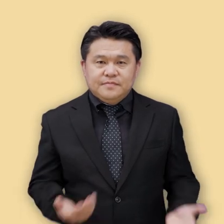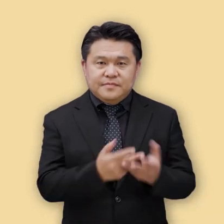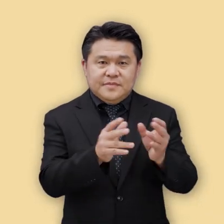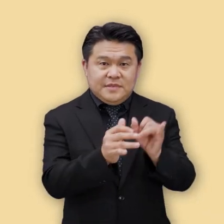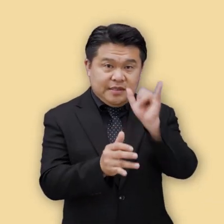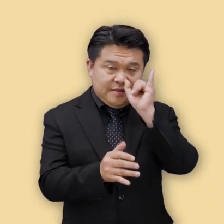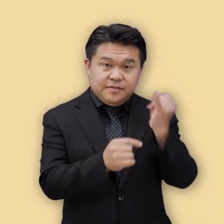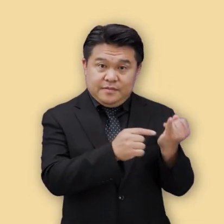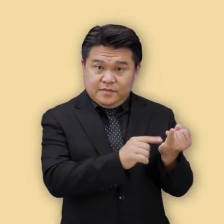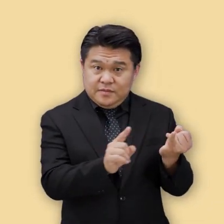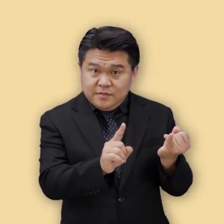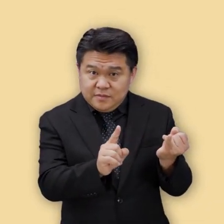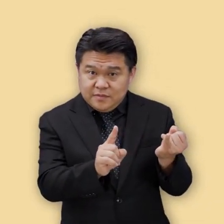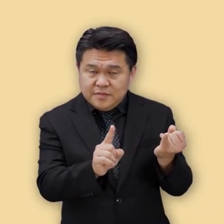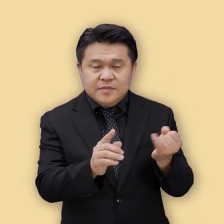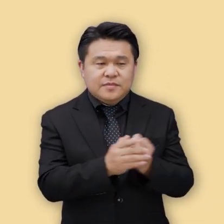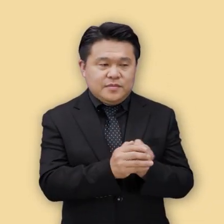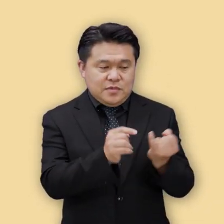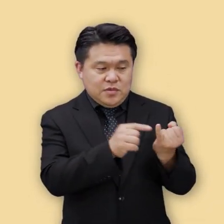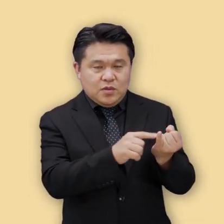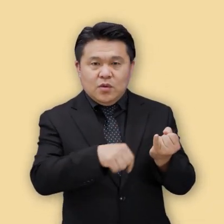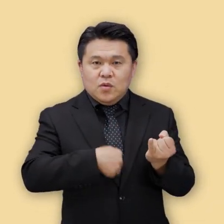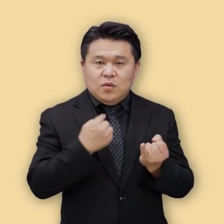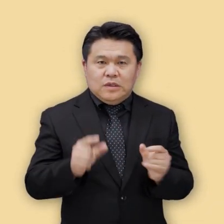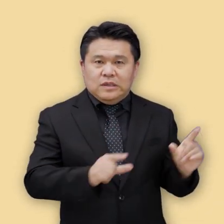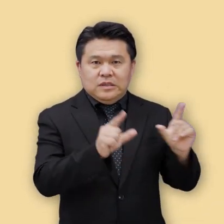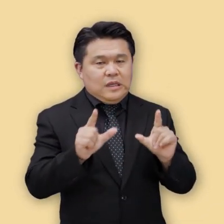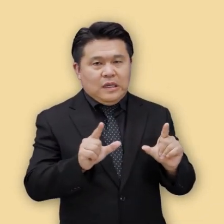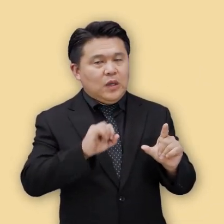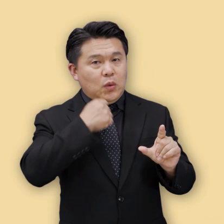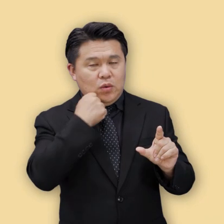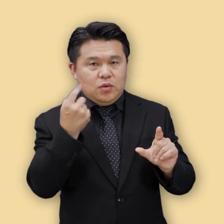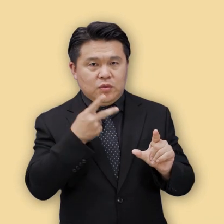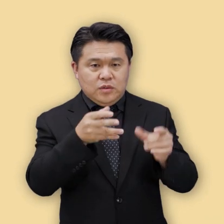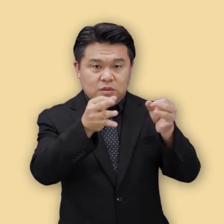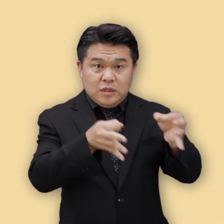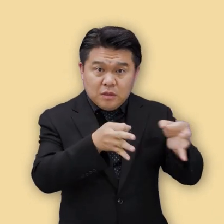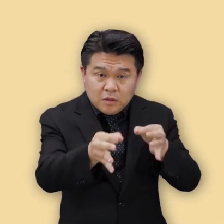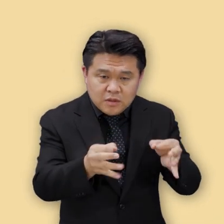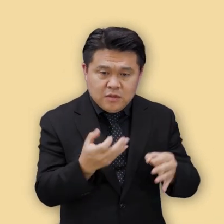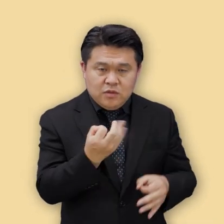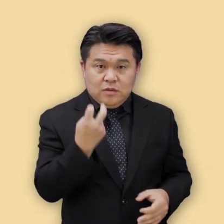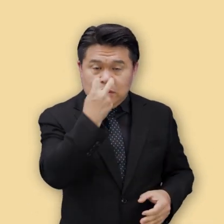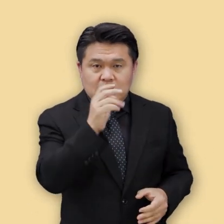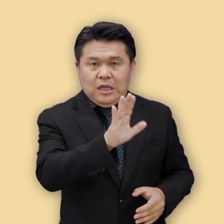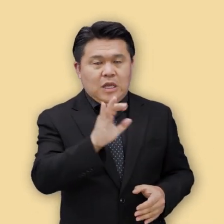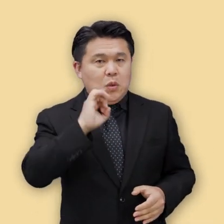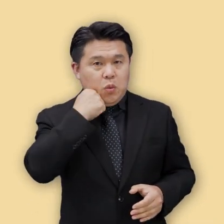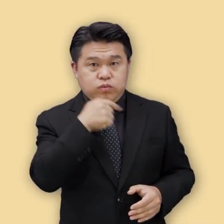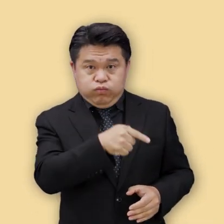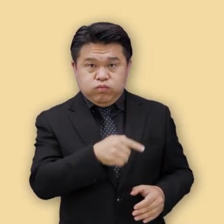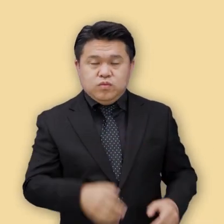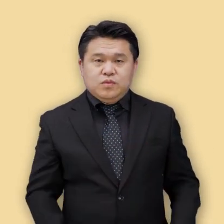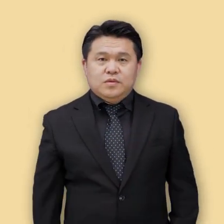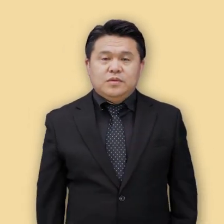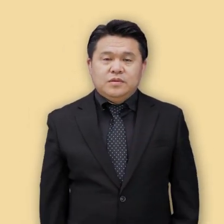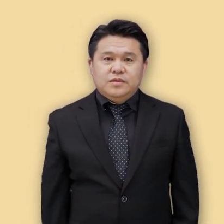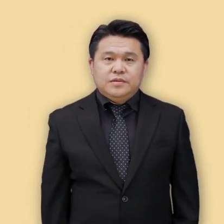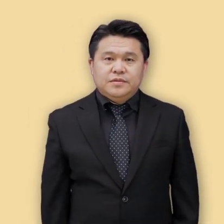발달장애를 가진 A씨는 스스로 본인의 일상생활은 물론 은행거래 등 금전관리를 하는 게 쉽지 않은